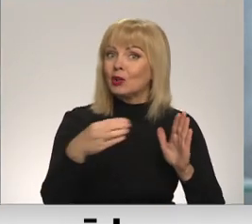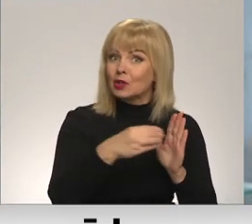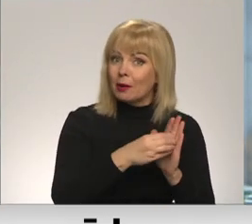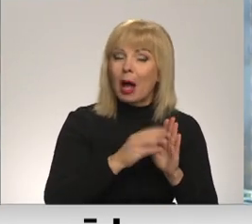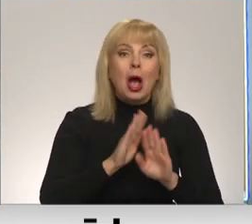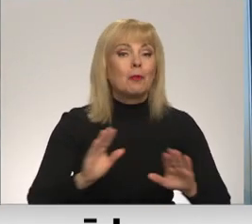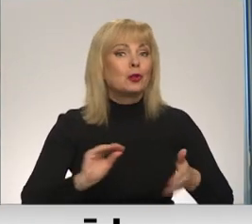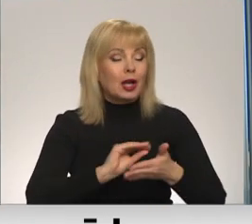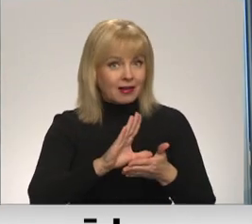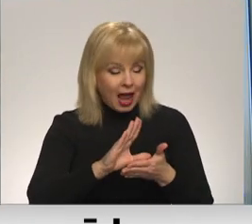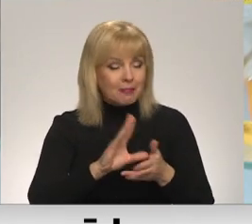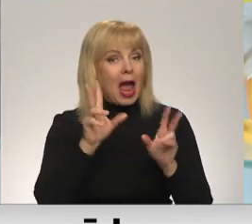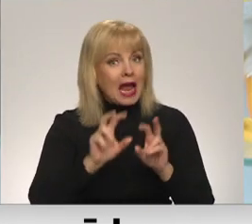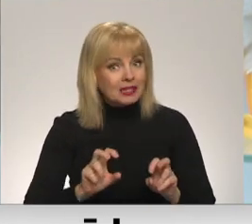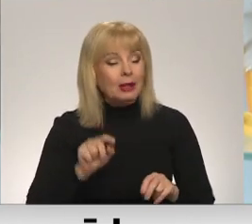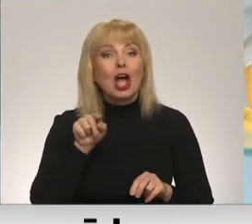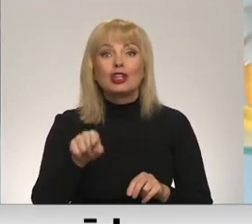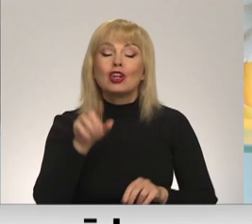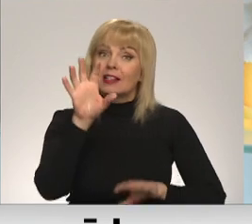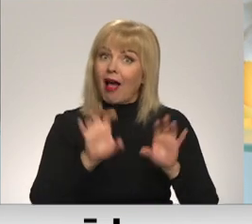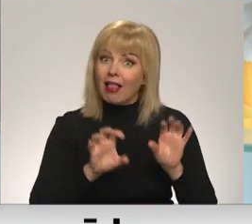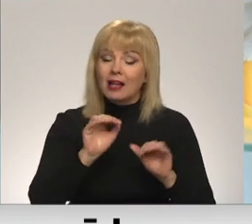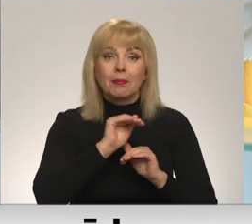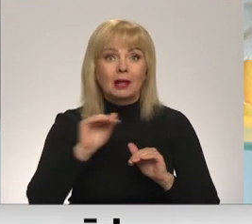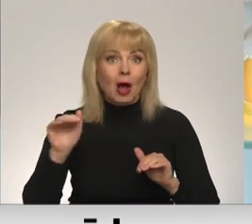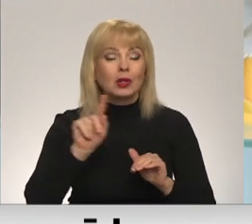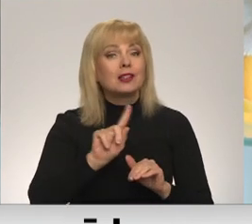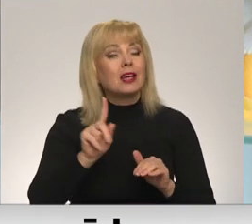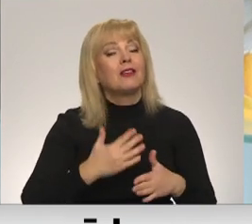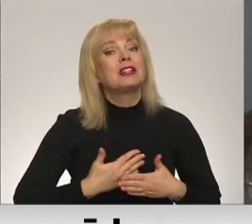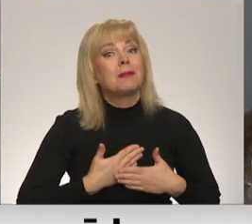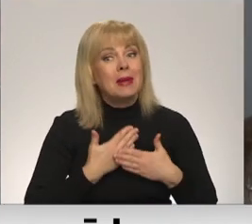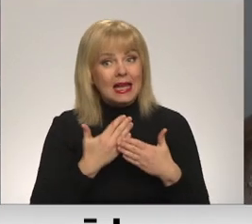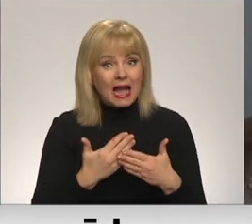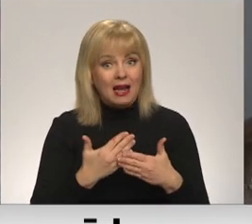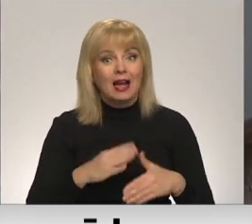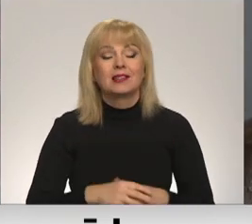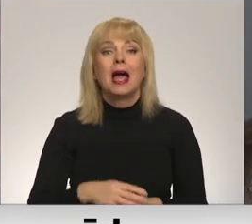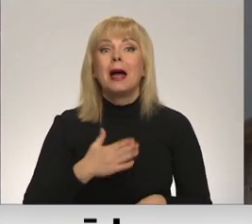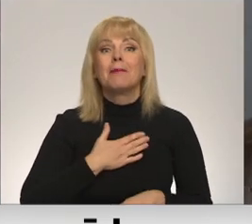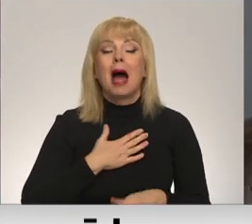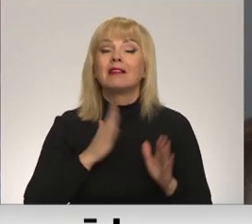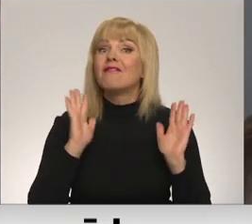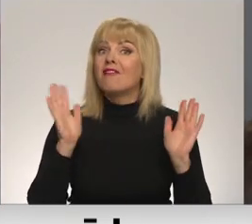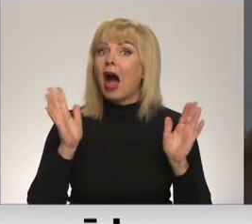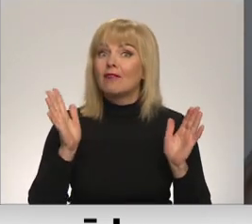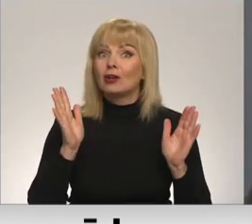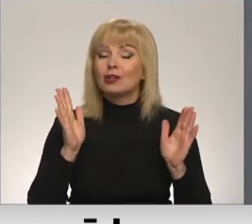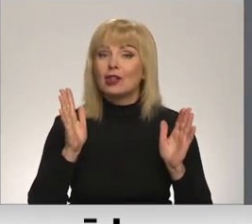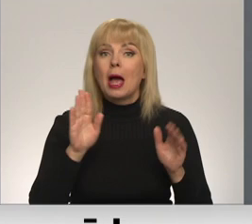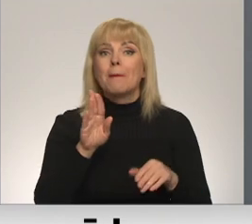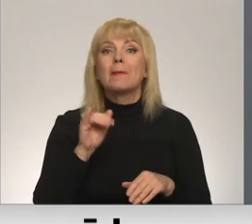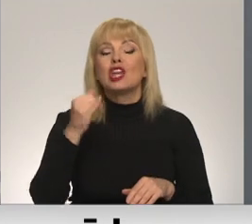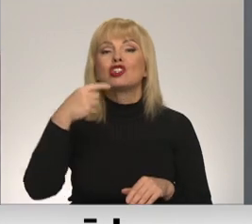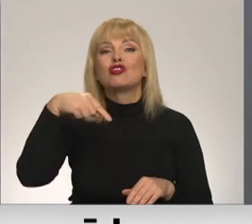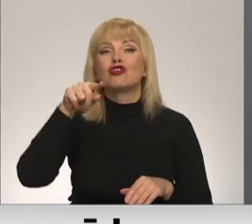krājuma eksperta neslēp, ka tieši šis lācēns plauktā ir vismīļākais. Nu, mans favorīts noteikti ir miška, tāpēc, ka tās